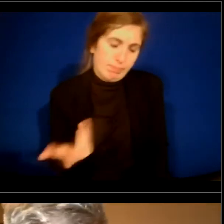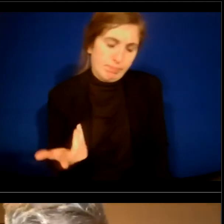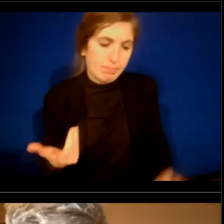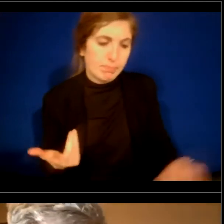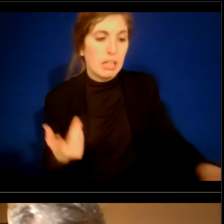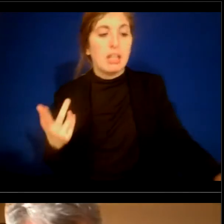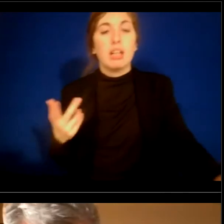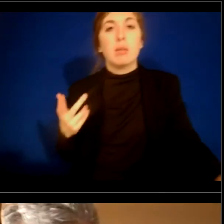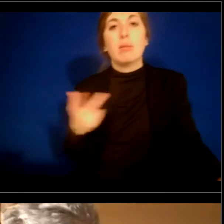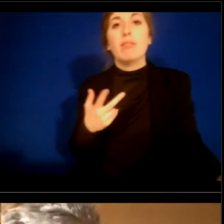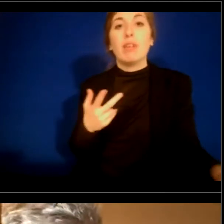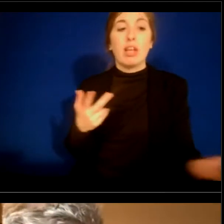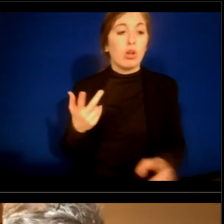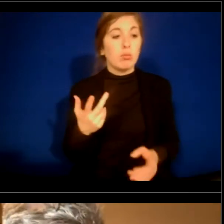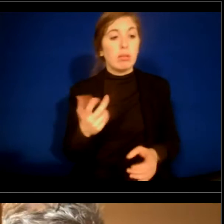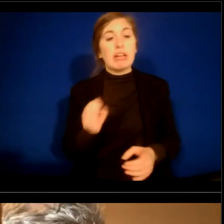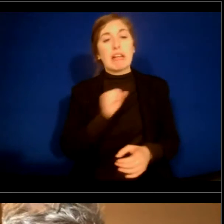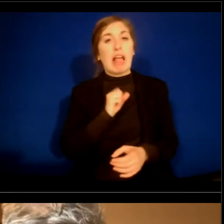è certo una cosa ottima.